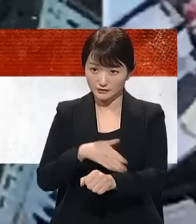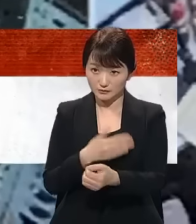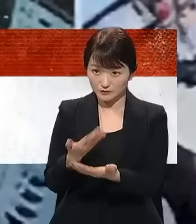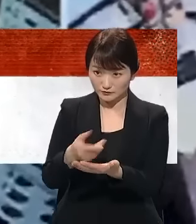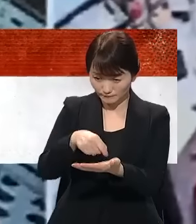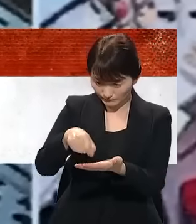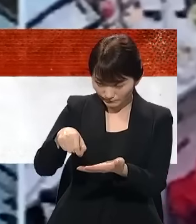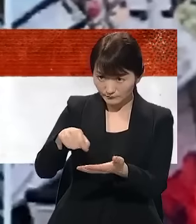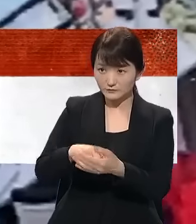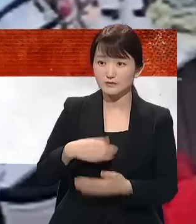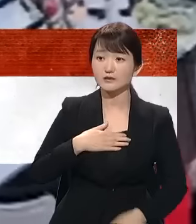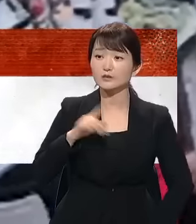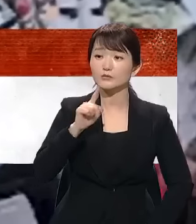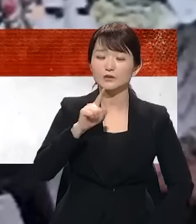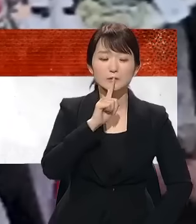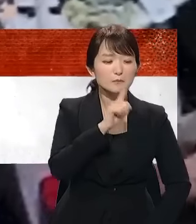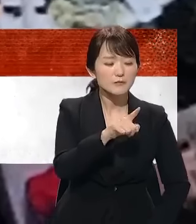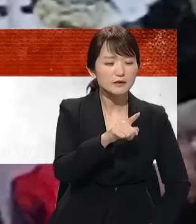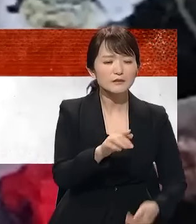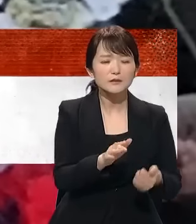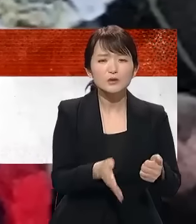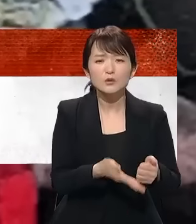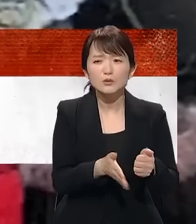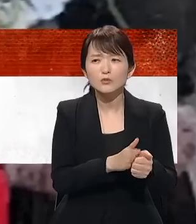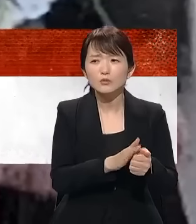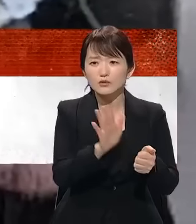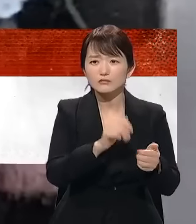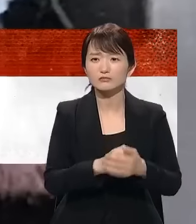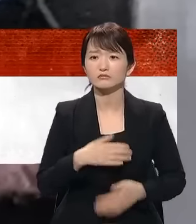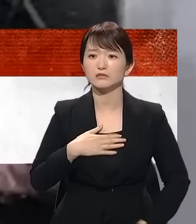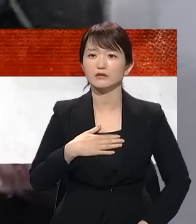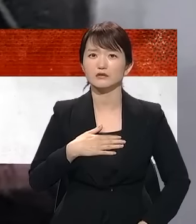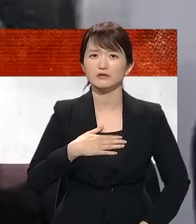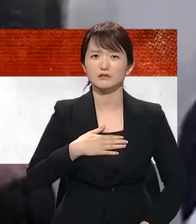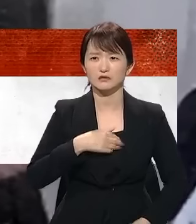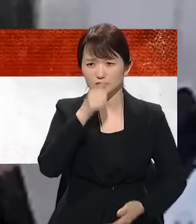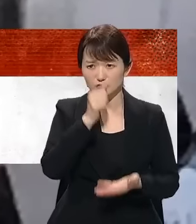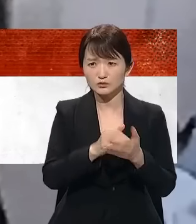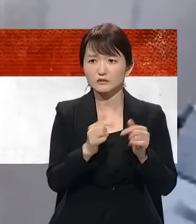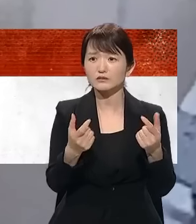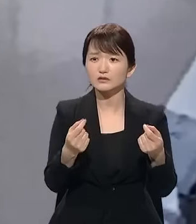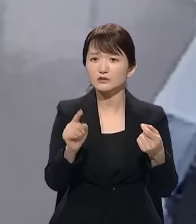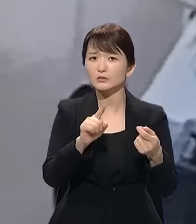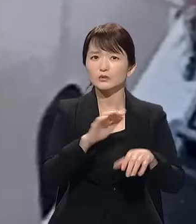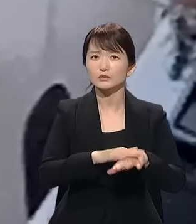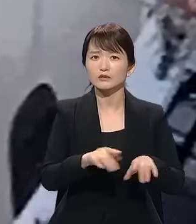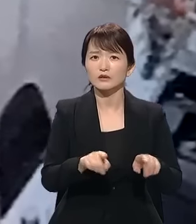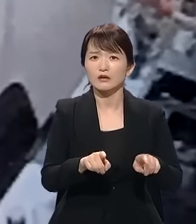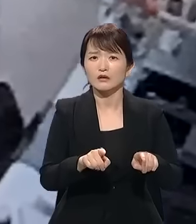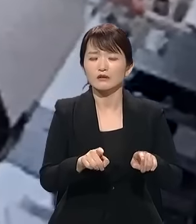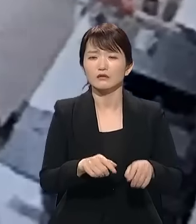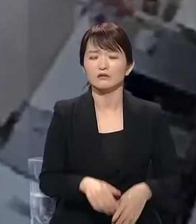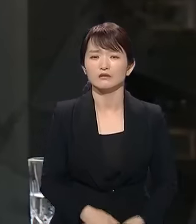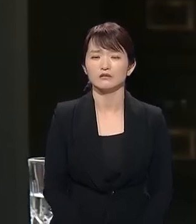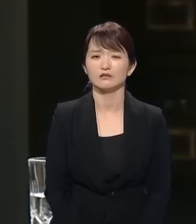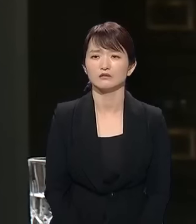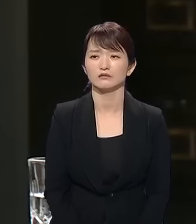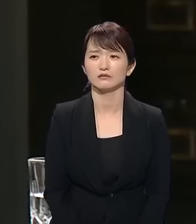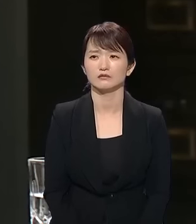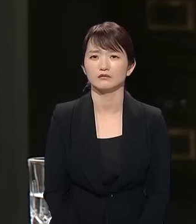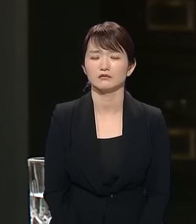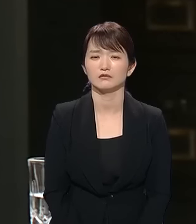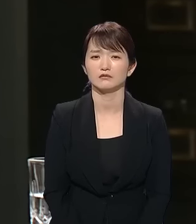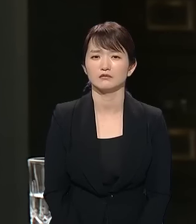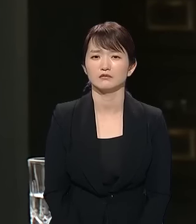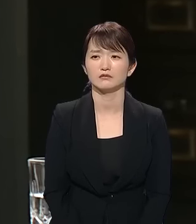내가 이렇게 말로 타이르고 이러냐. 전 진짜 대역 죄인이 되는 것처럼 손이 달달 떨리더라고요. 자